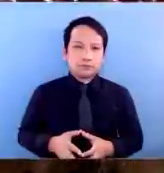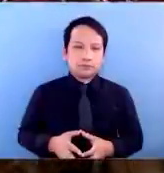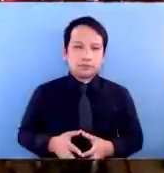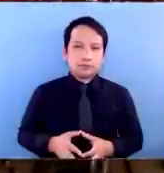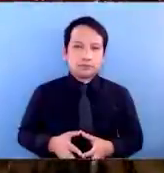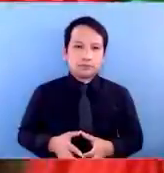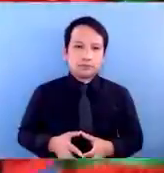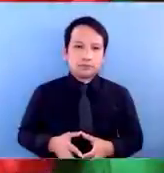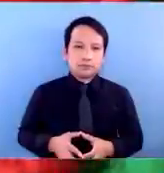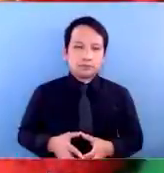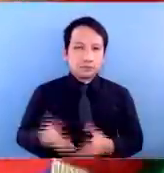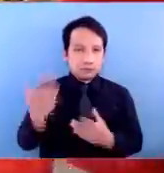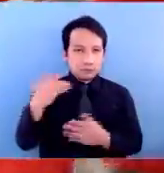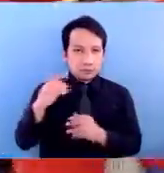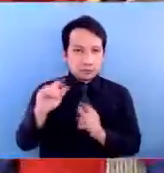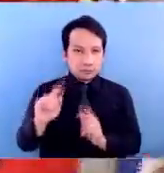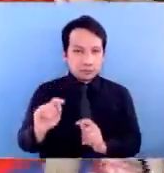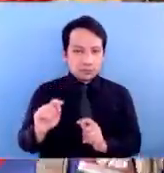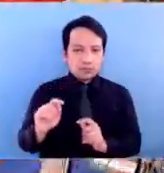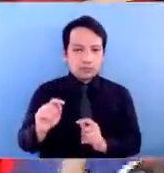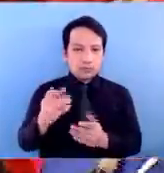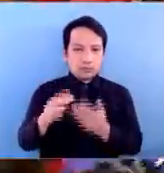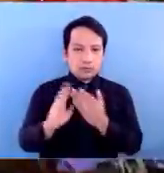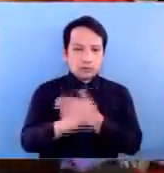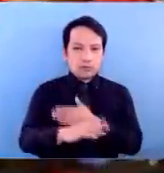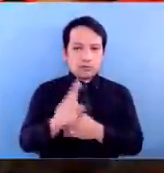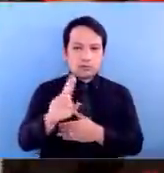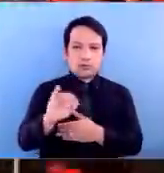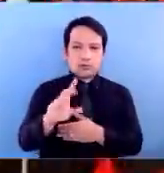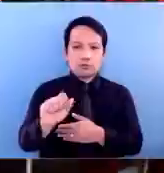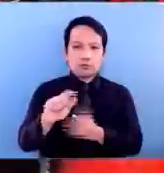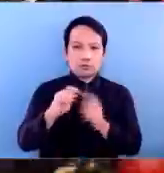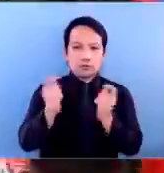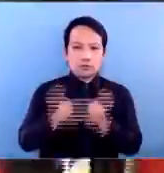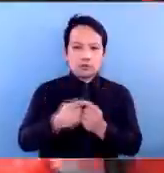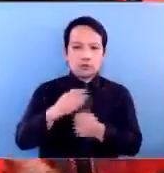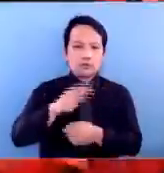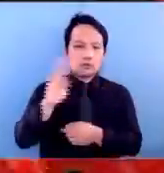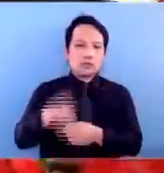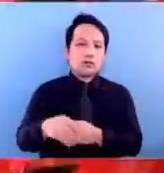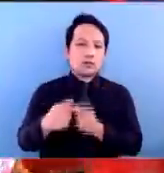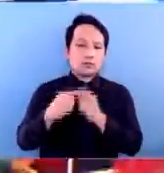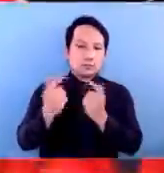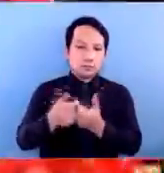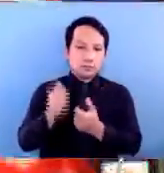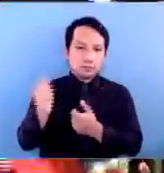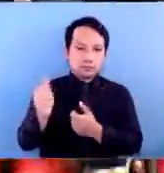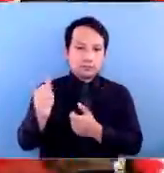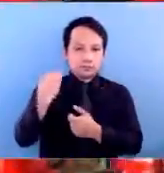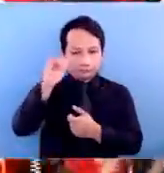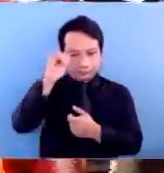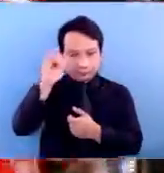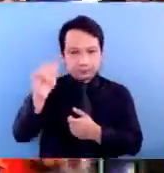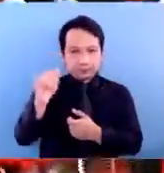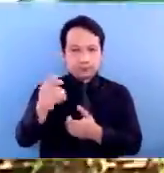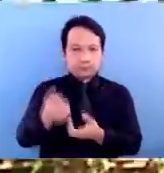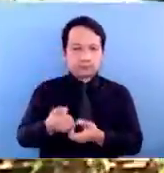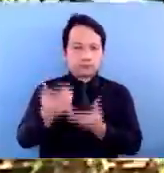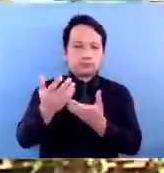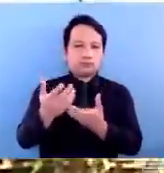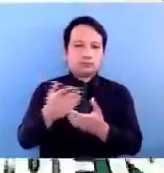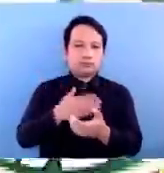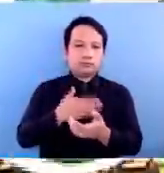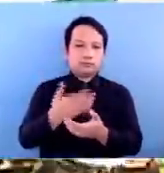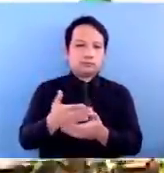Noong Sabado, bumalik ang unit team sa Maynila na kailang baluarte ni Mayor Isko Moreno. Muling inihayag ni Marcos Jr.